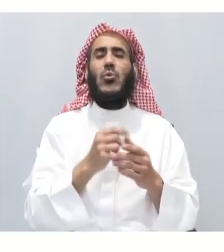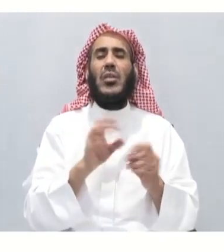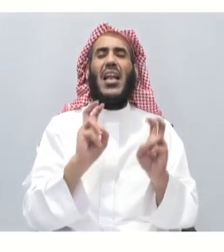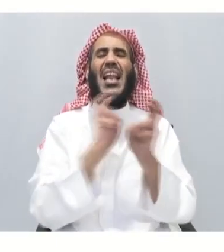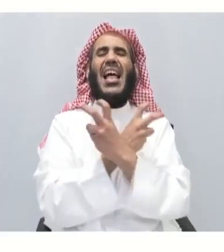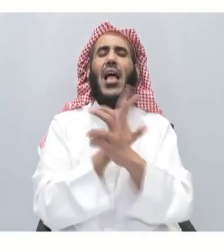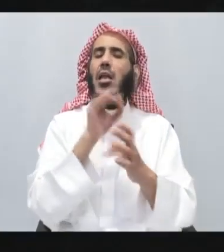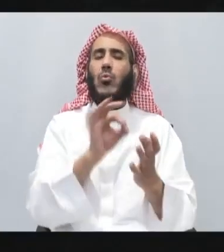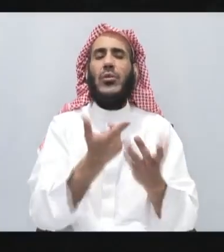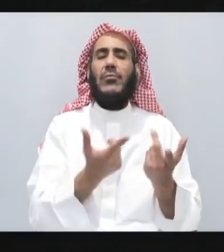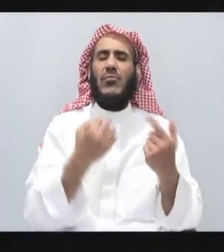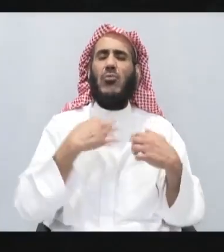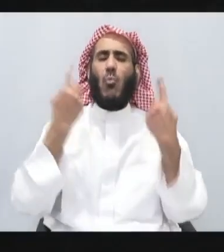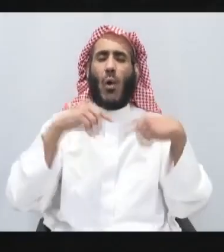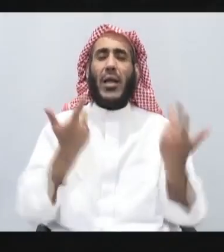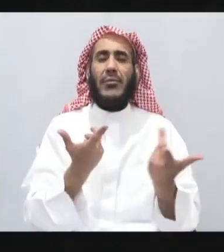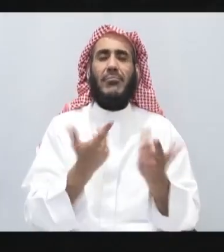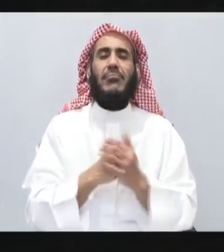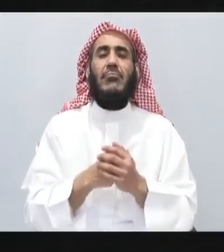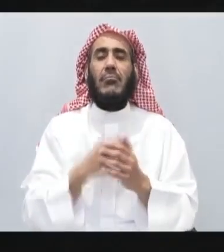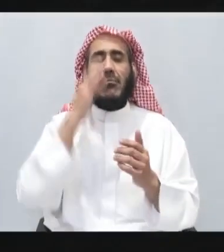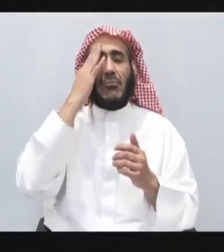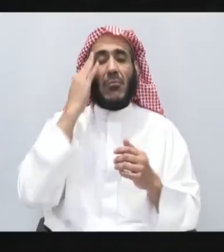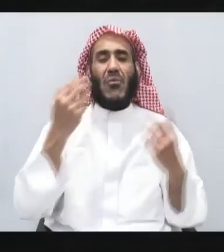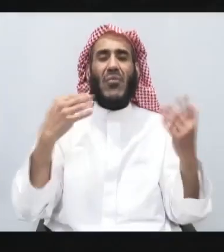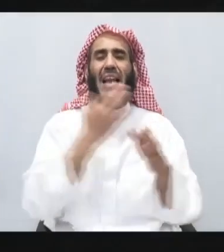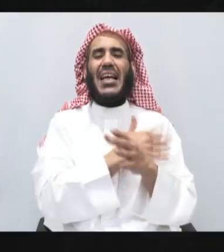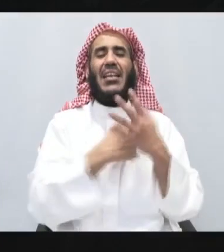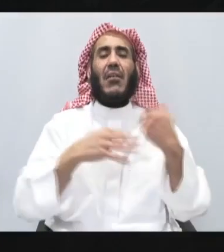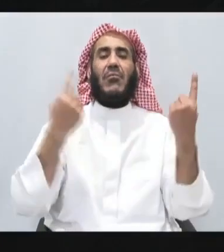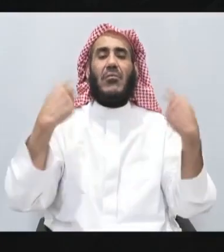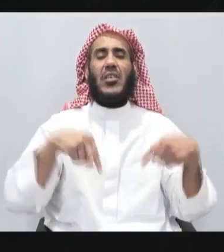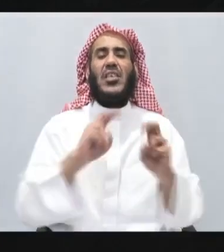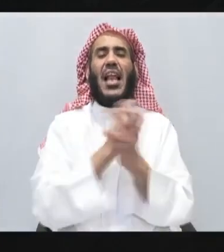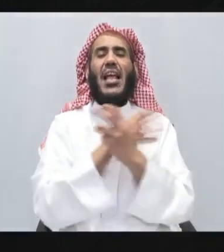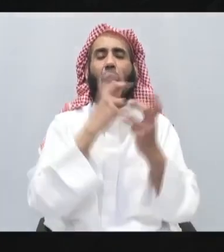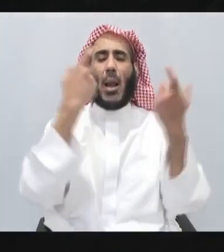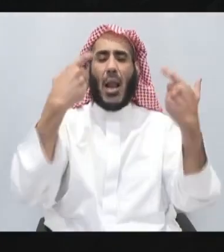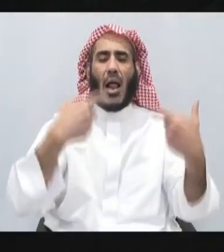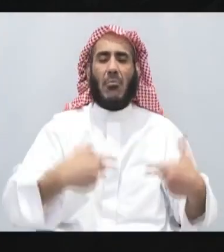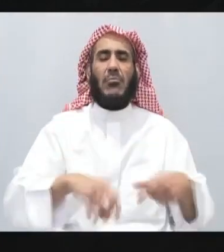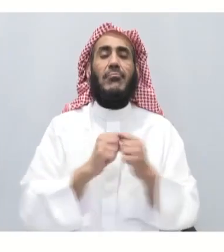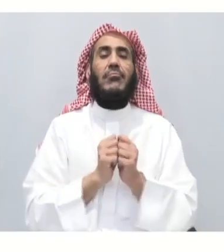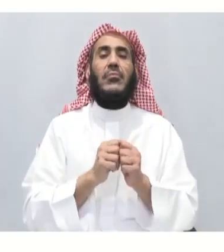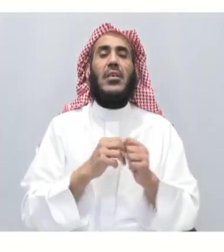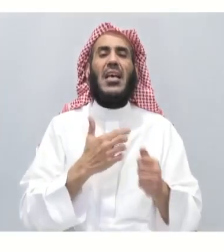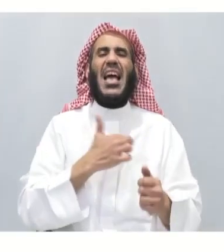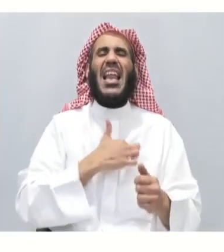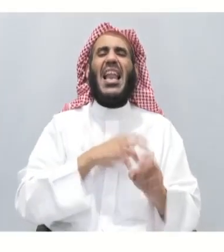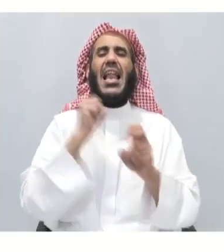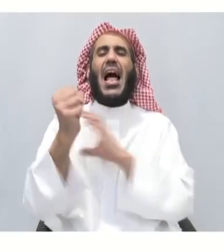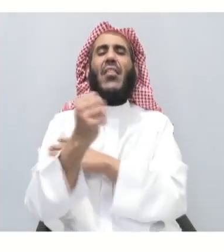الهيكليه اين توجد العضلات الهيكليه نعم في الاطراف او الجهاز الهيكلي العظمي العضلات